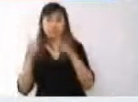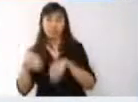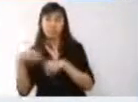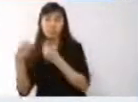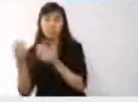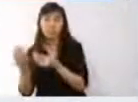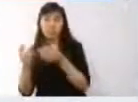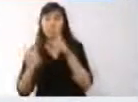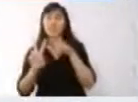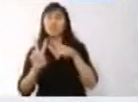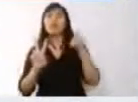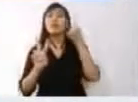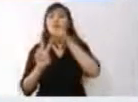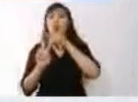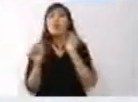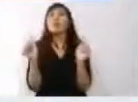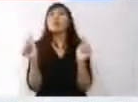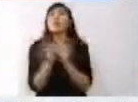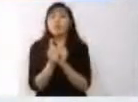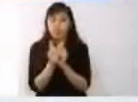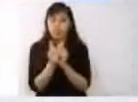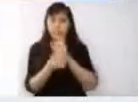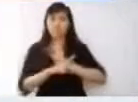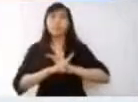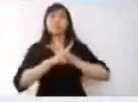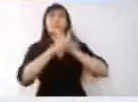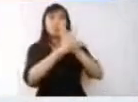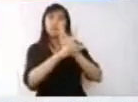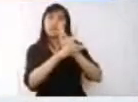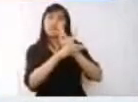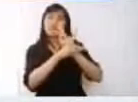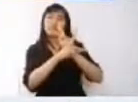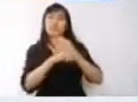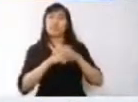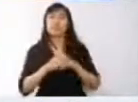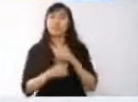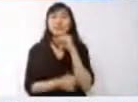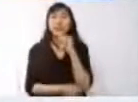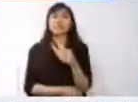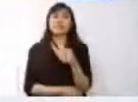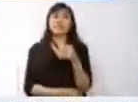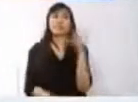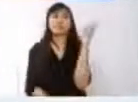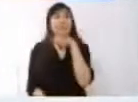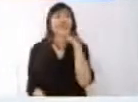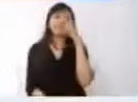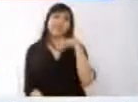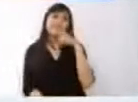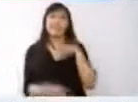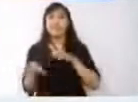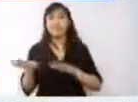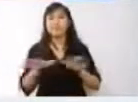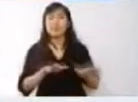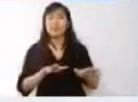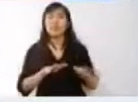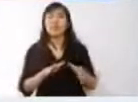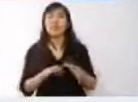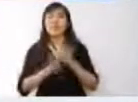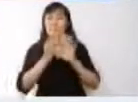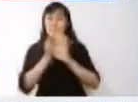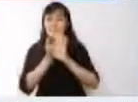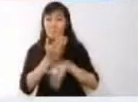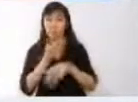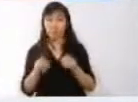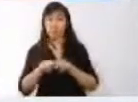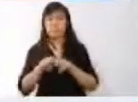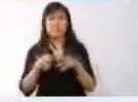natin sa ating mga kababayan given the restrictions na ini-impose sa atin ng COVID-19. At sana po sama-sama